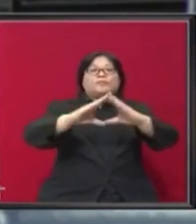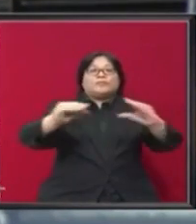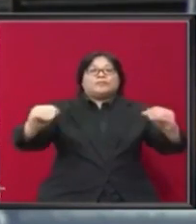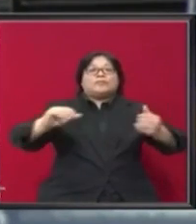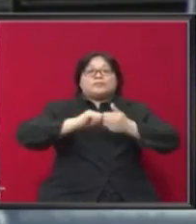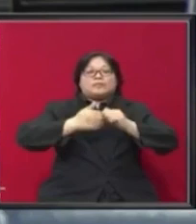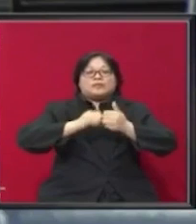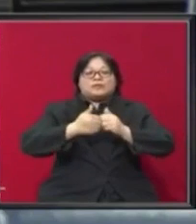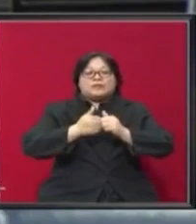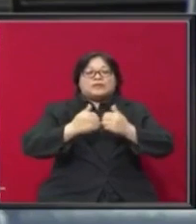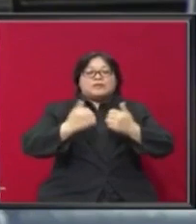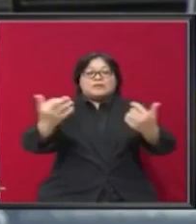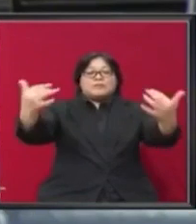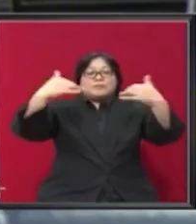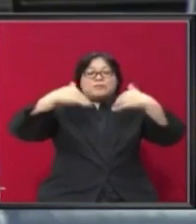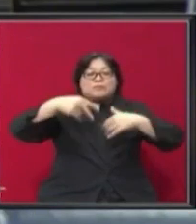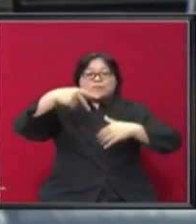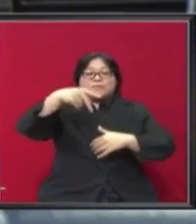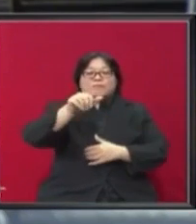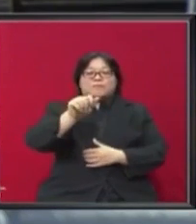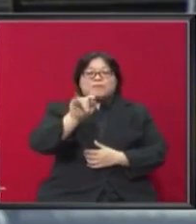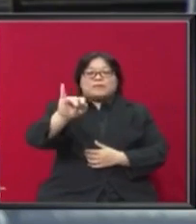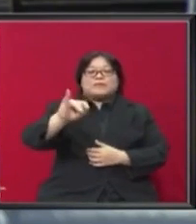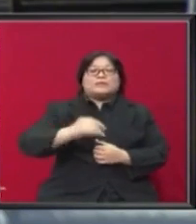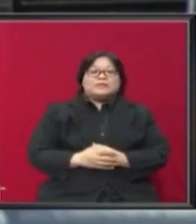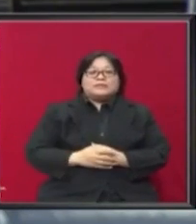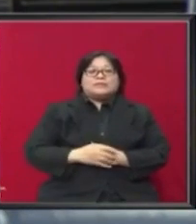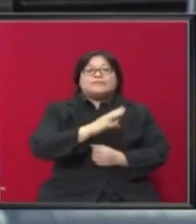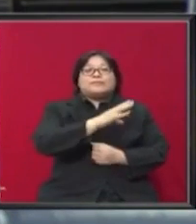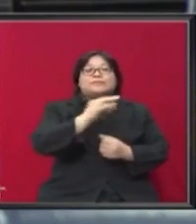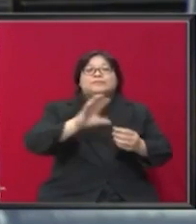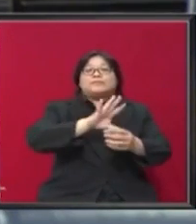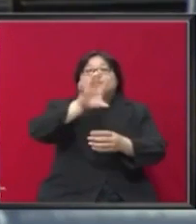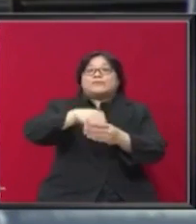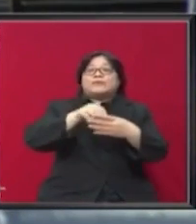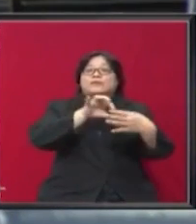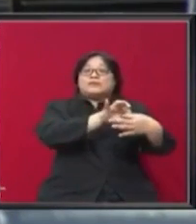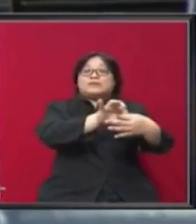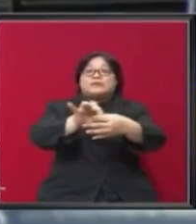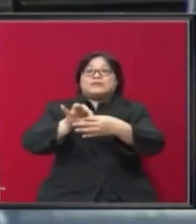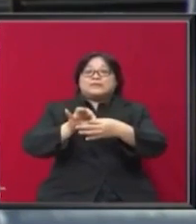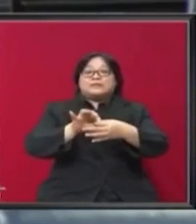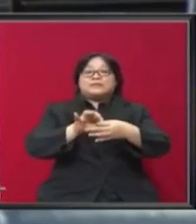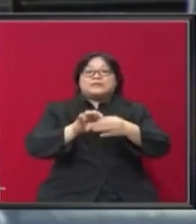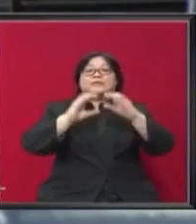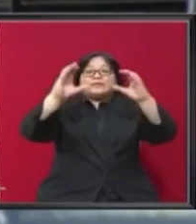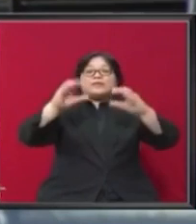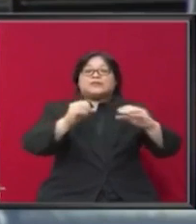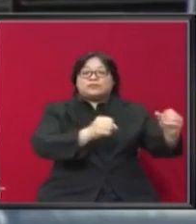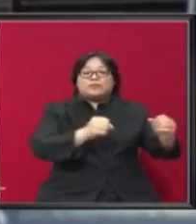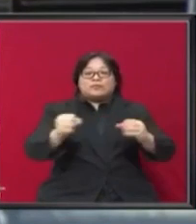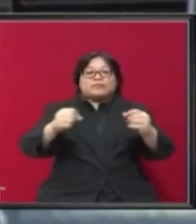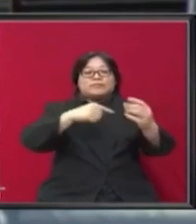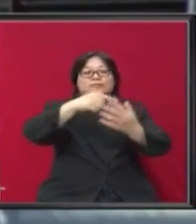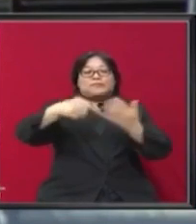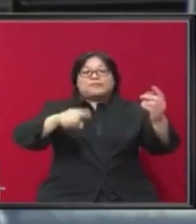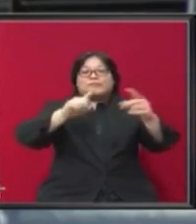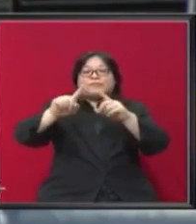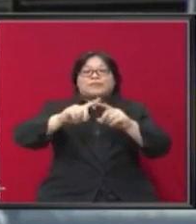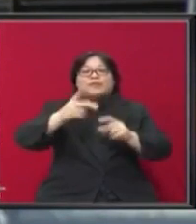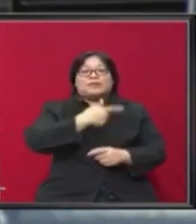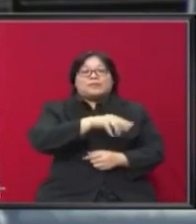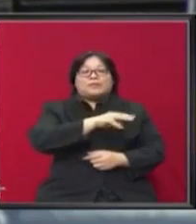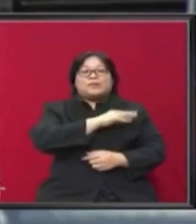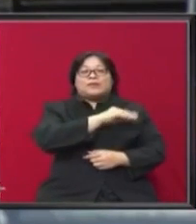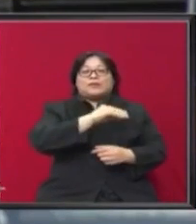permasalahan kebanyakan Pati di negara ini dengan melibatkan kerjasama secara strategi antara berbagai kementerian